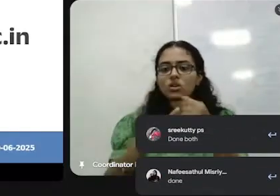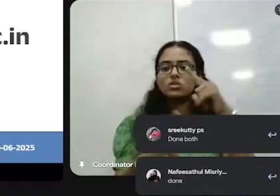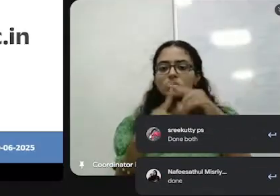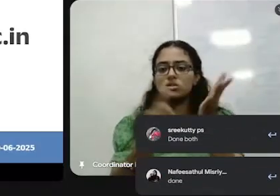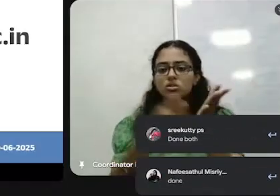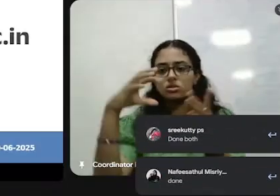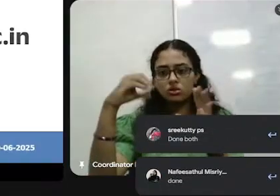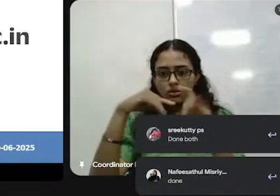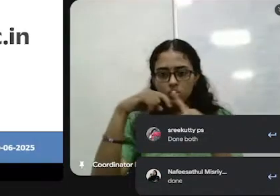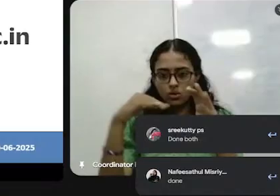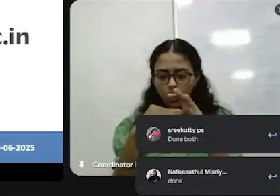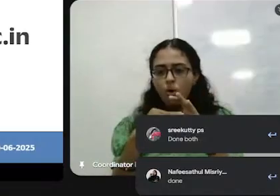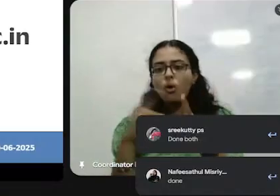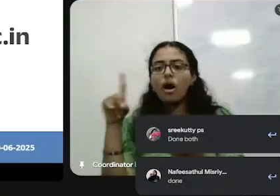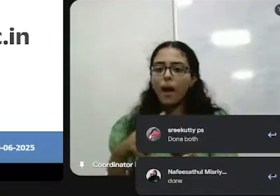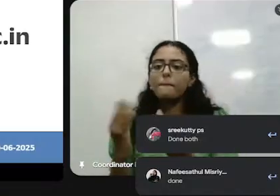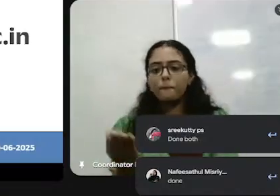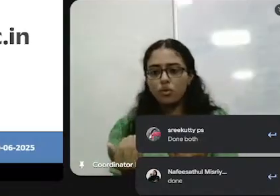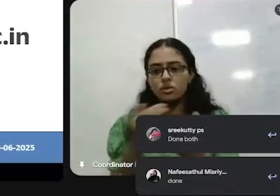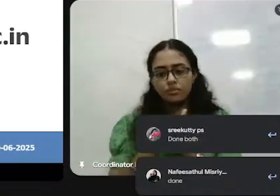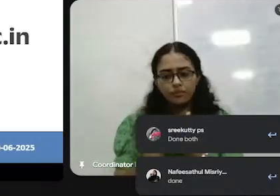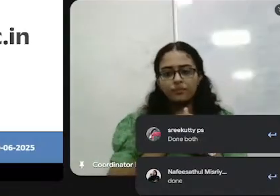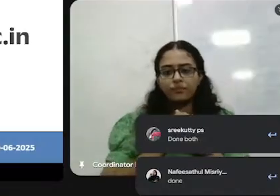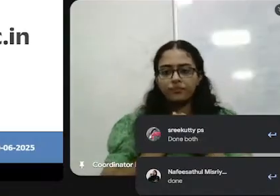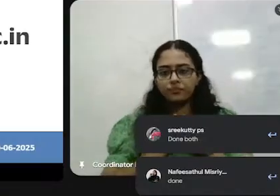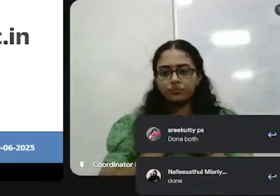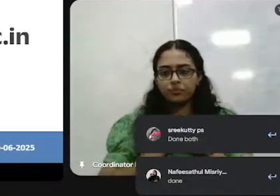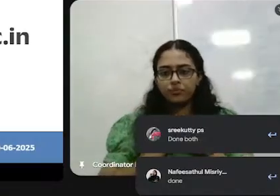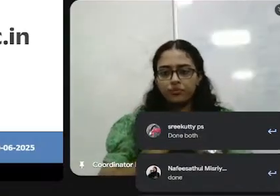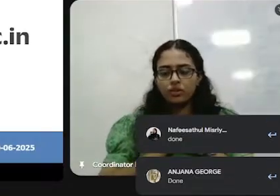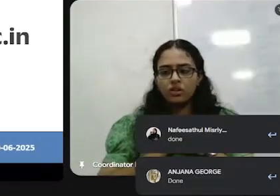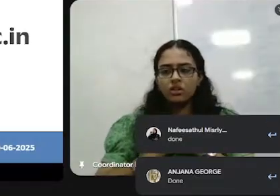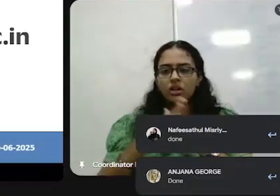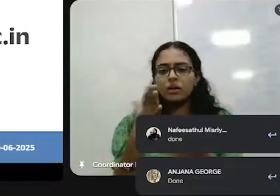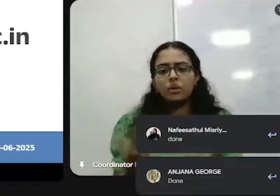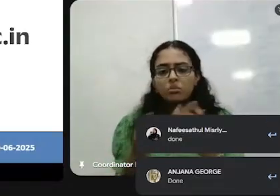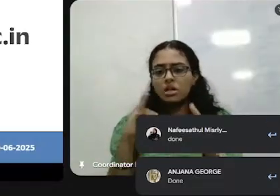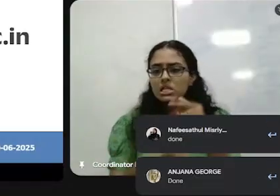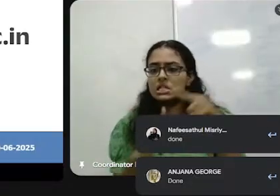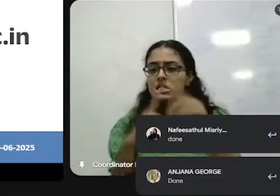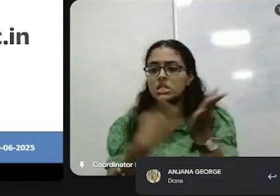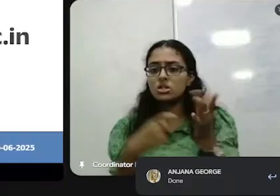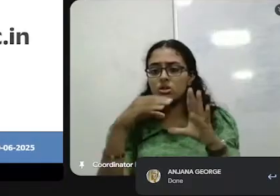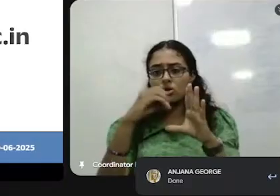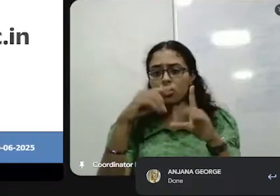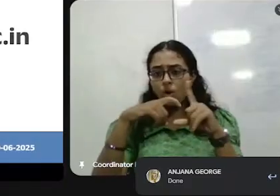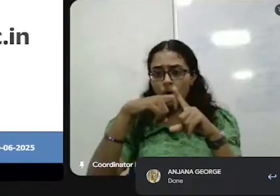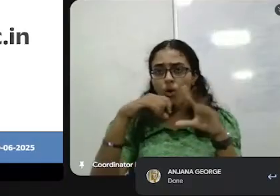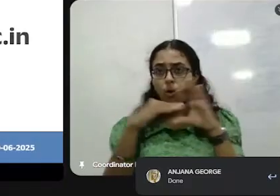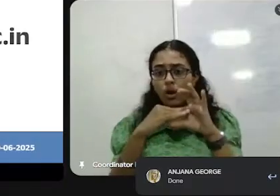നമ്മൾ അറിയപ്പെടാത്ത കാരണങ്ങൾ കൊണ്ട് സ്ട്രോക്ക് വരാം. എന്നാല് ഇനി സ്ട്രോക്ക് വരാനുള്ള ചാൻസ് കുറച്ച്